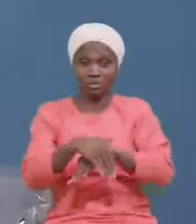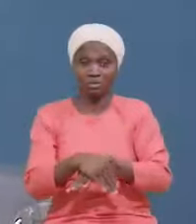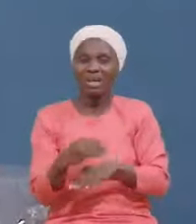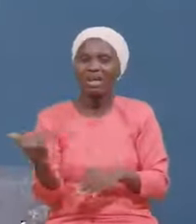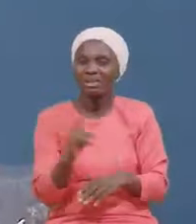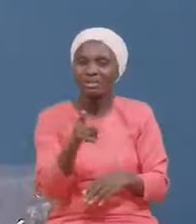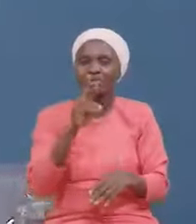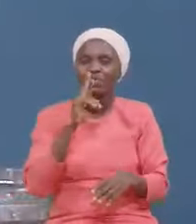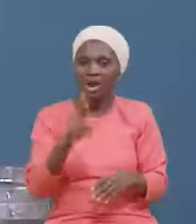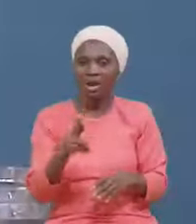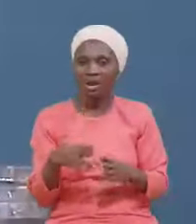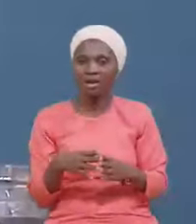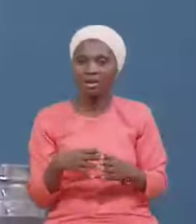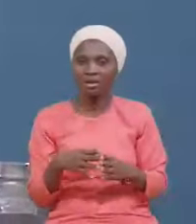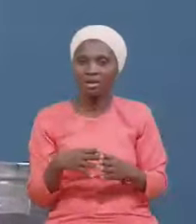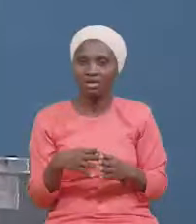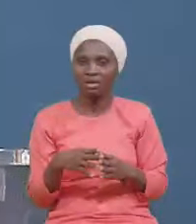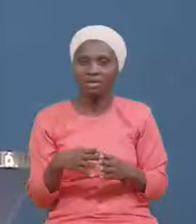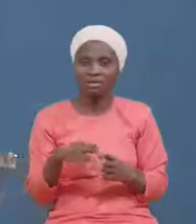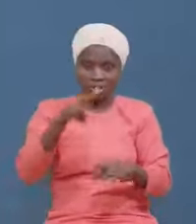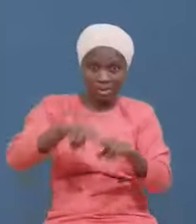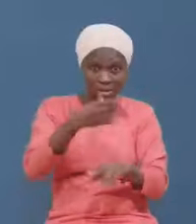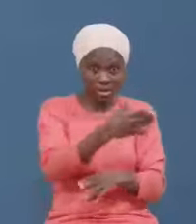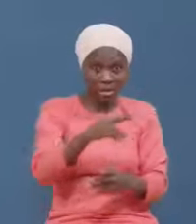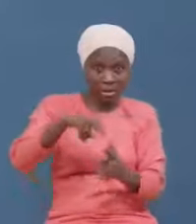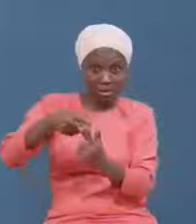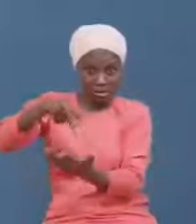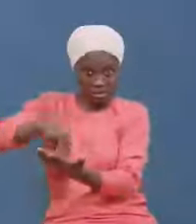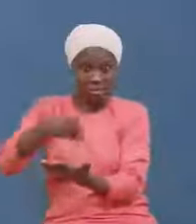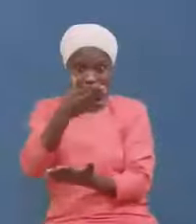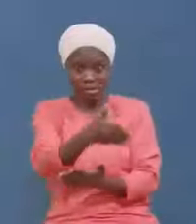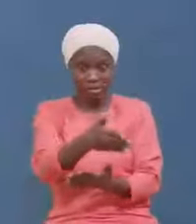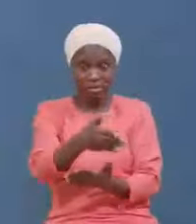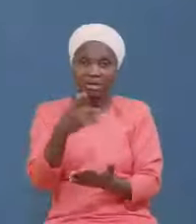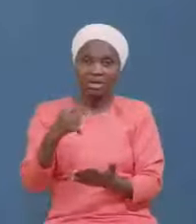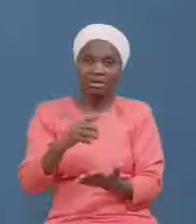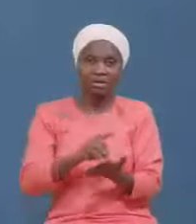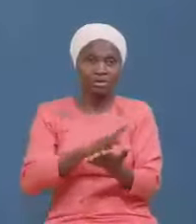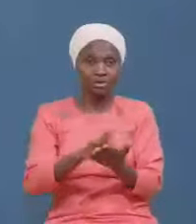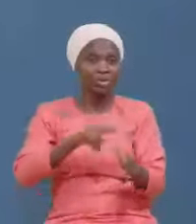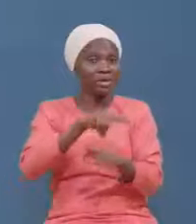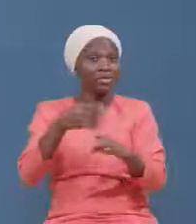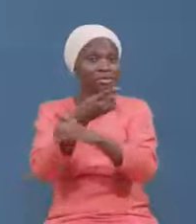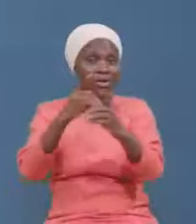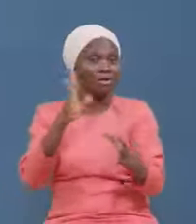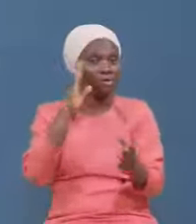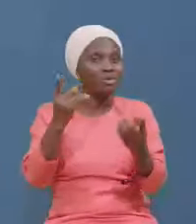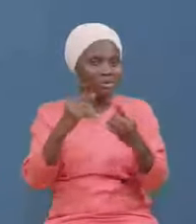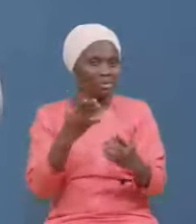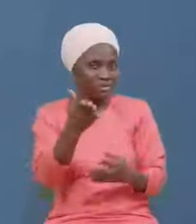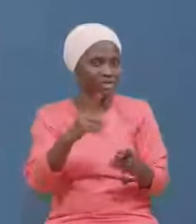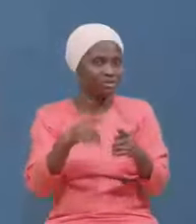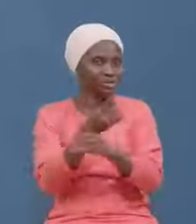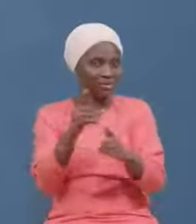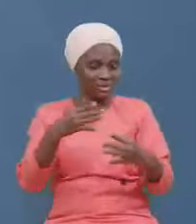మీరు ఎవరైనను సరే, seated or standing, కూర్చున్న నిలబడి ఉన్న, the supernatural liberator will come to deliver you and heal